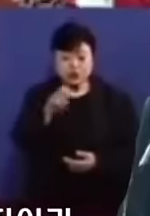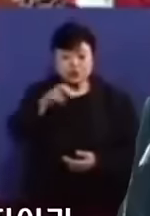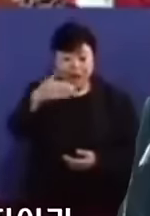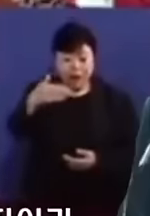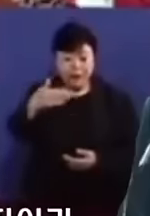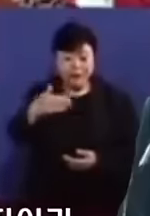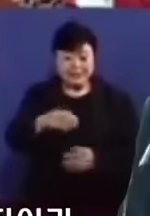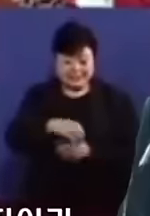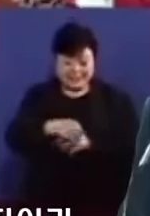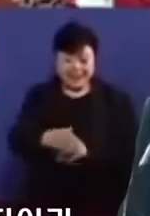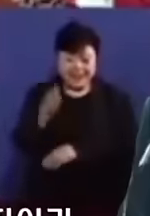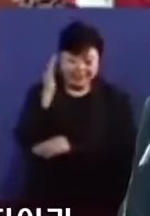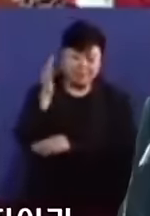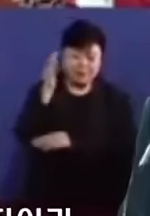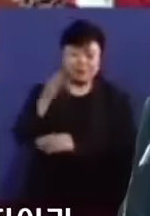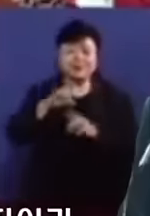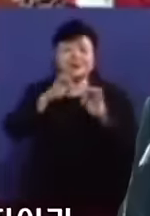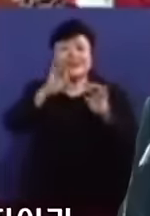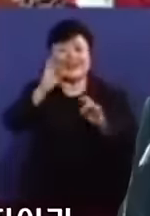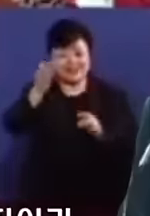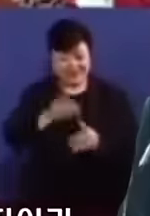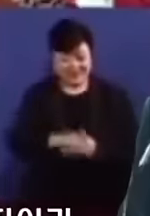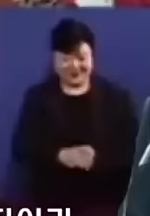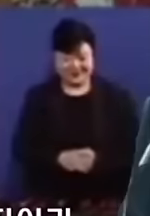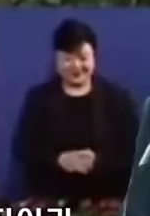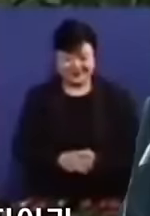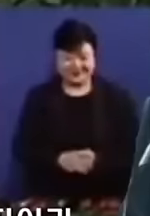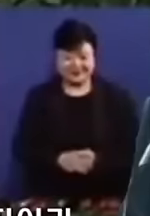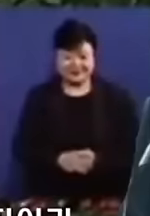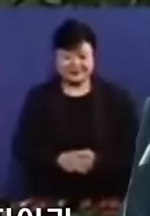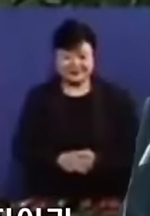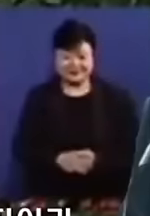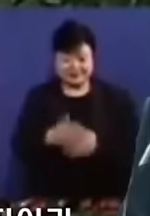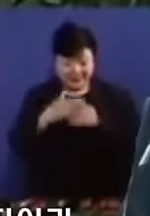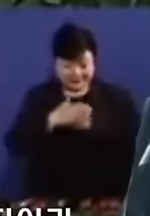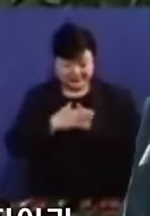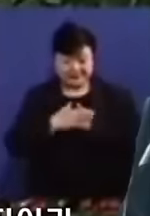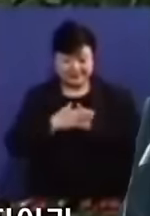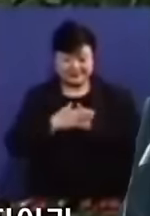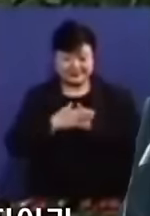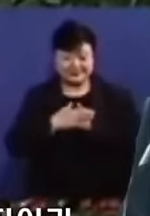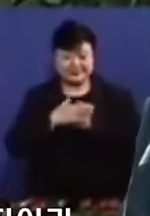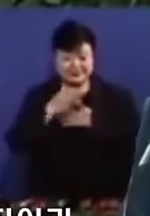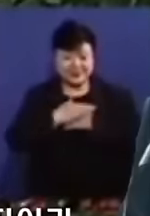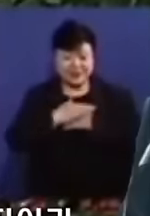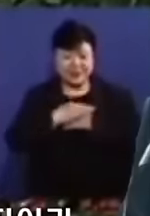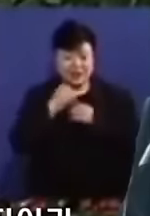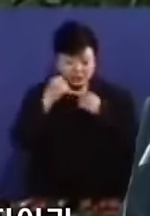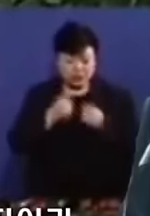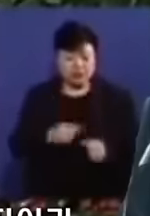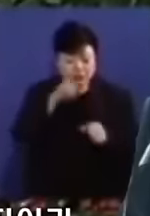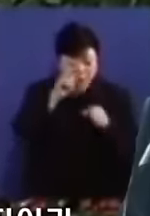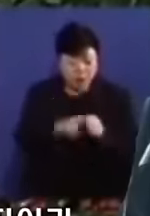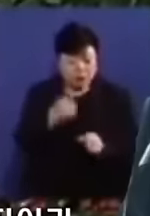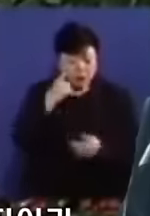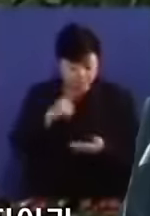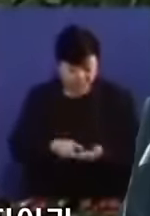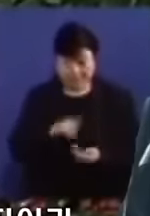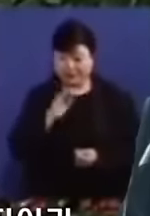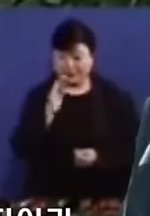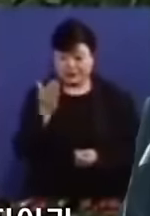각곳을 다니며 복음을 전하고 있습니다. 그는 이렇게 말합니다. 나는 내 존재의 목적을